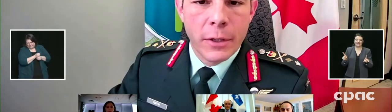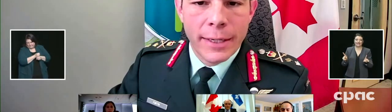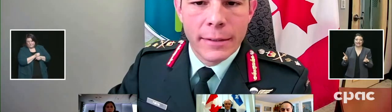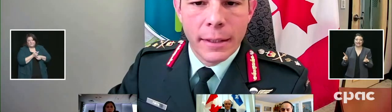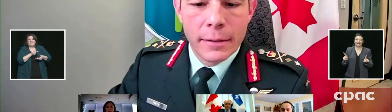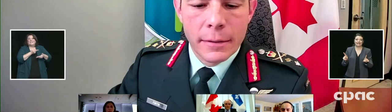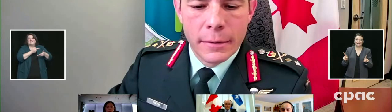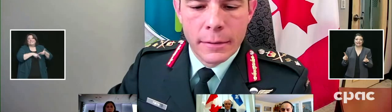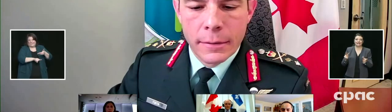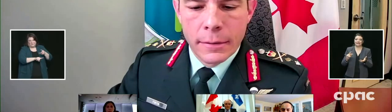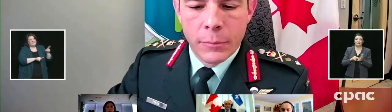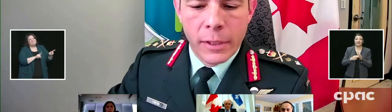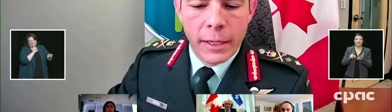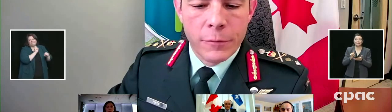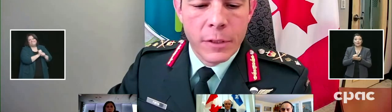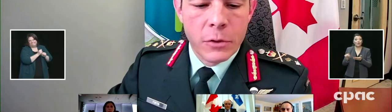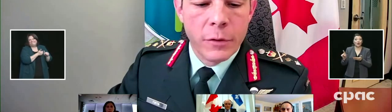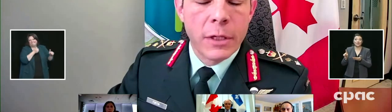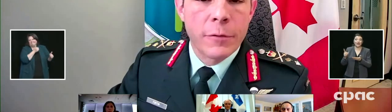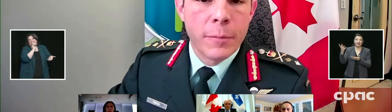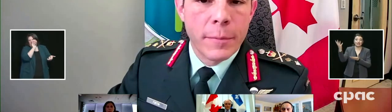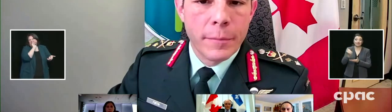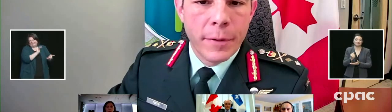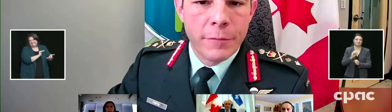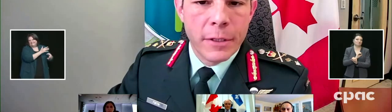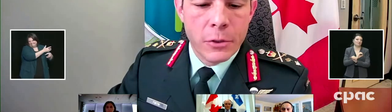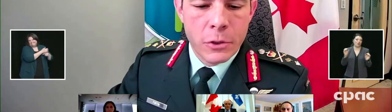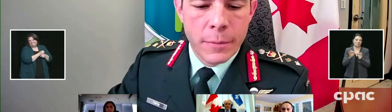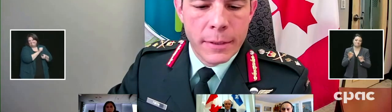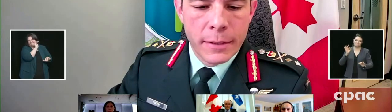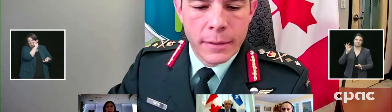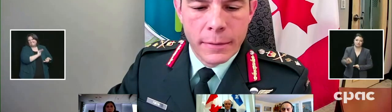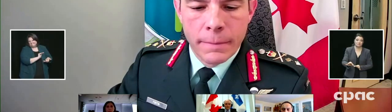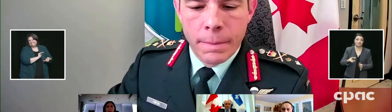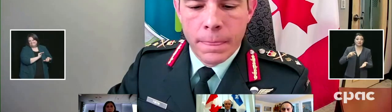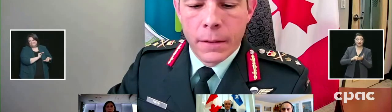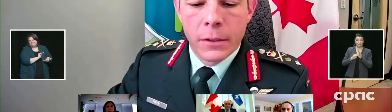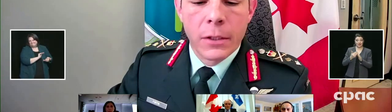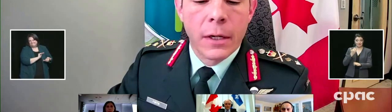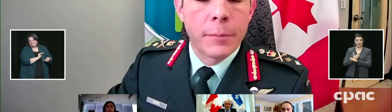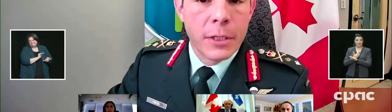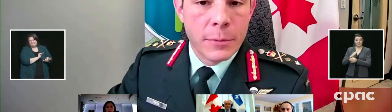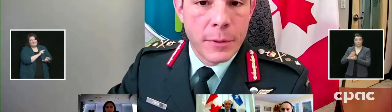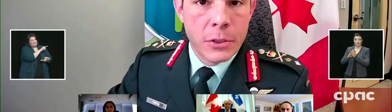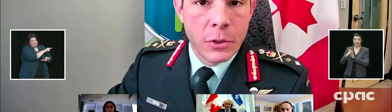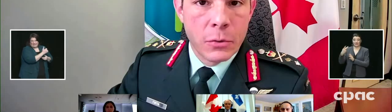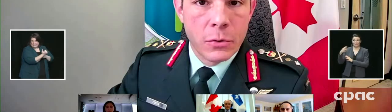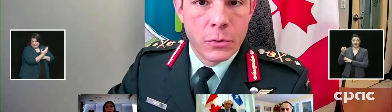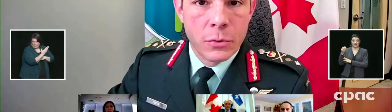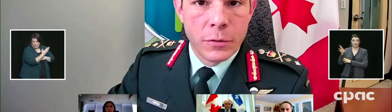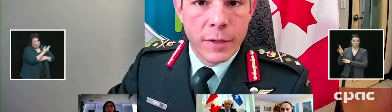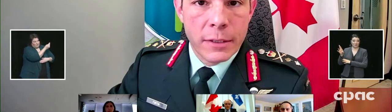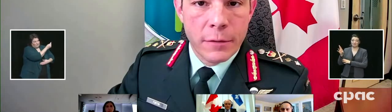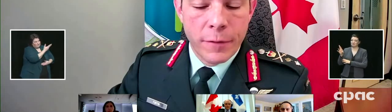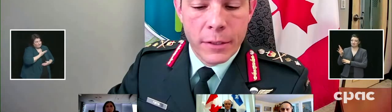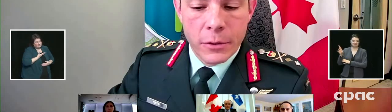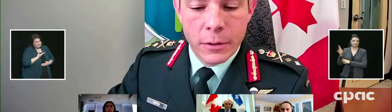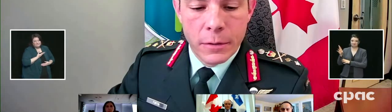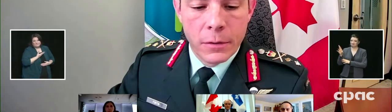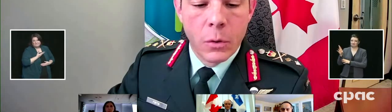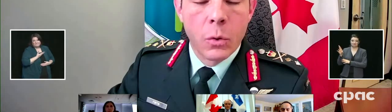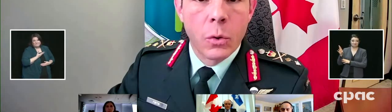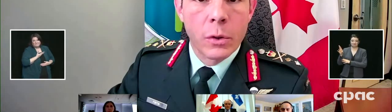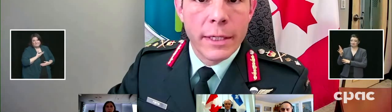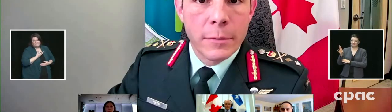Pfizer dans leur intégralité. Pour clarifier, nous avons été informés par Pfizer ce matin qu'il n'y aura pas d'expédition du vaccin